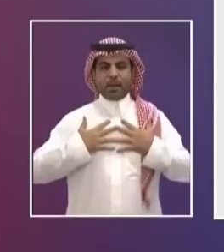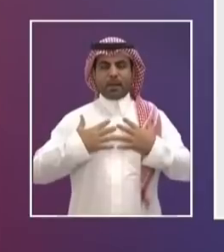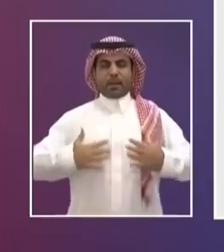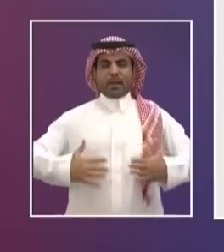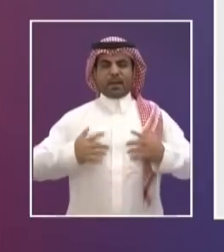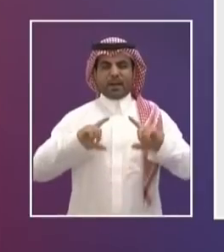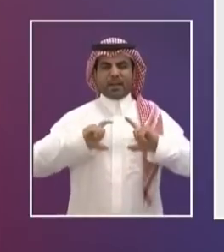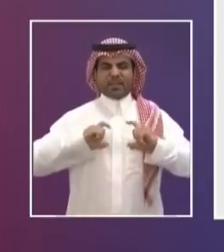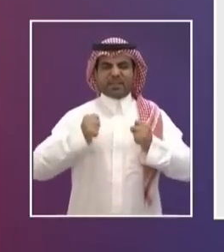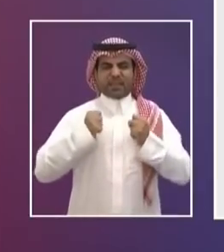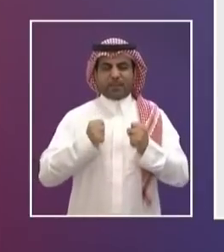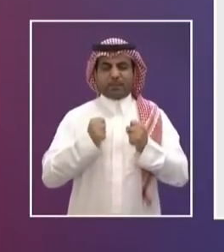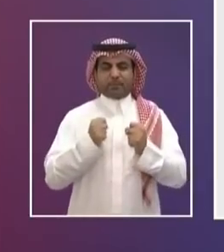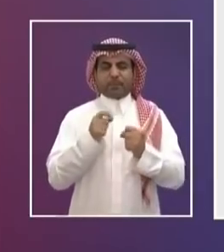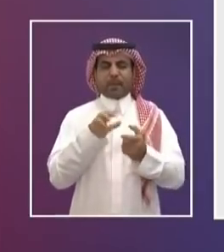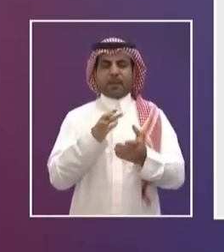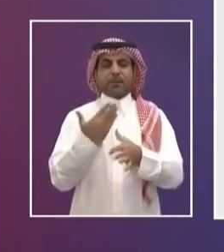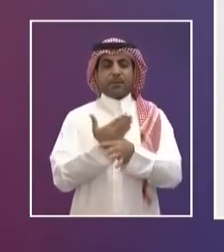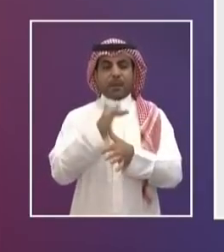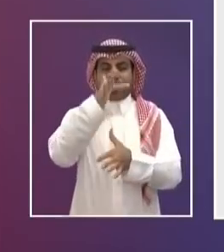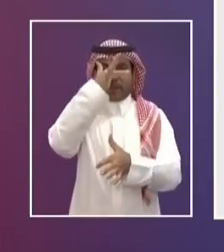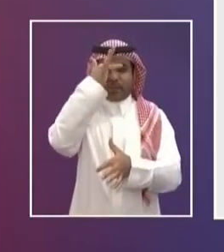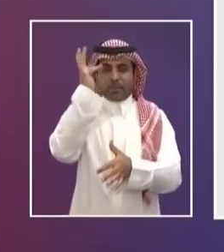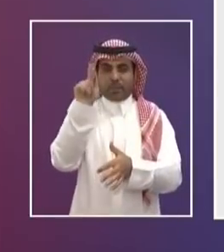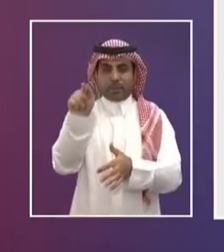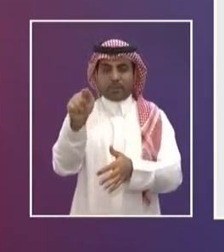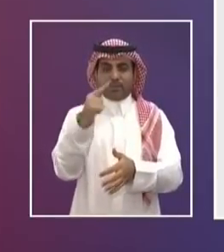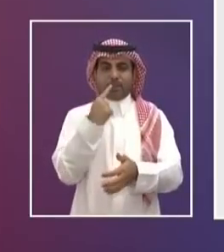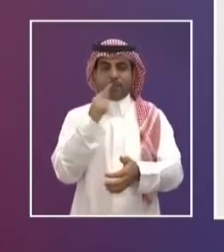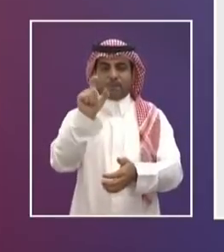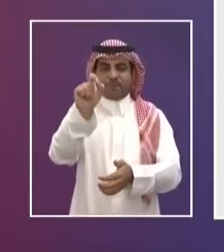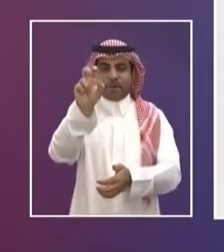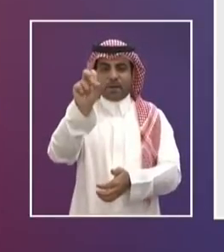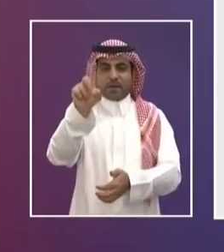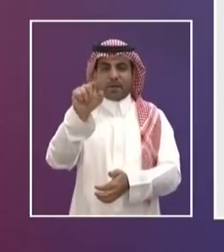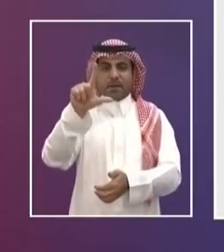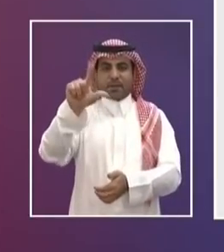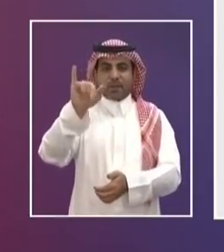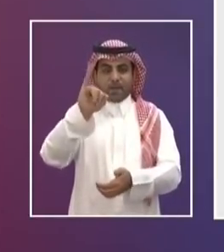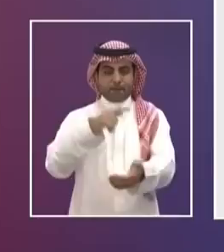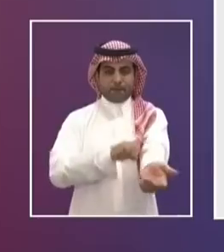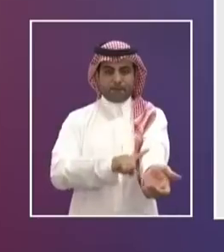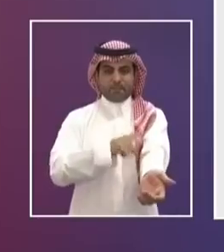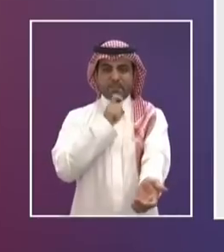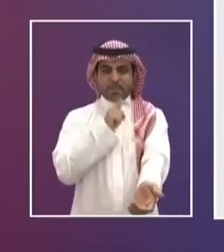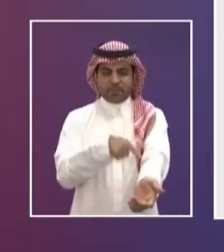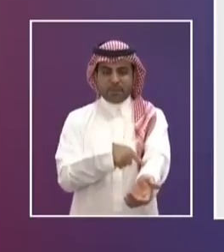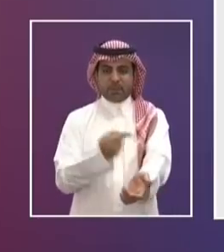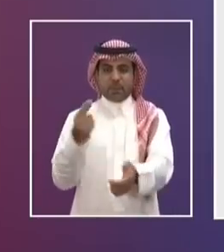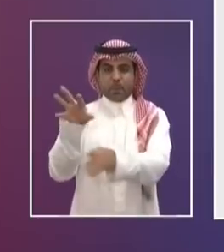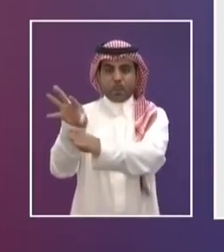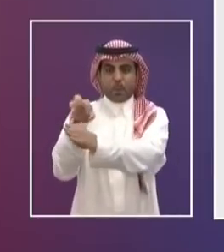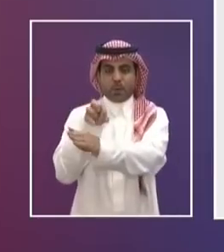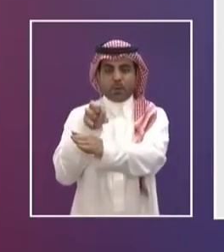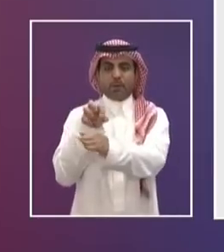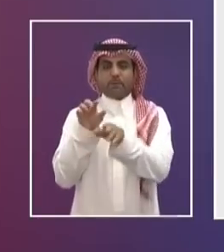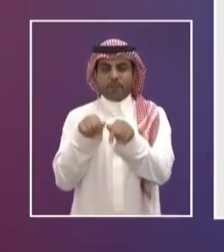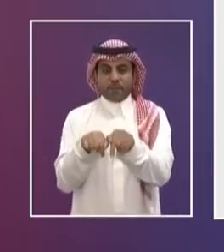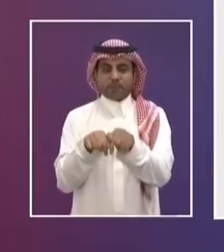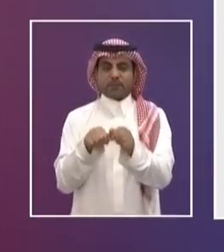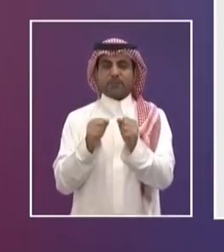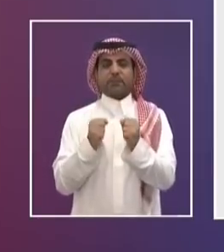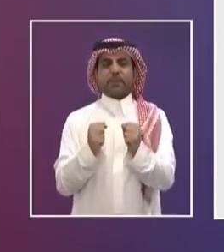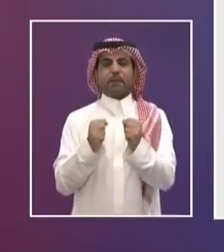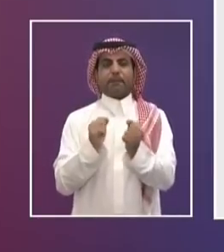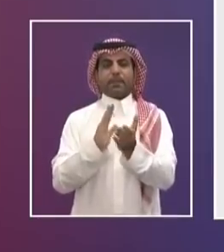فبالتالي من يصاب بالعدوى، فالمرضى بهذا المرض قد يصابون بالعدوى، قد يكون لديهم فرص